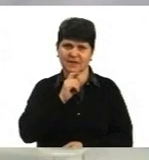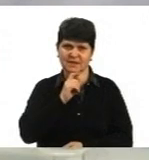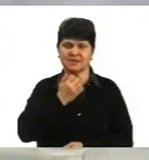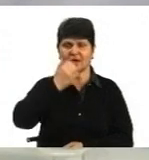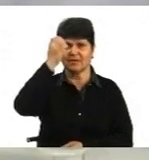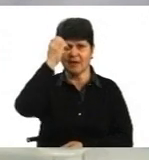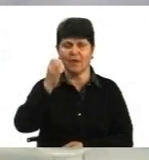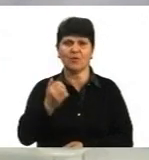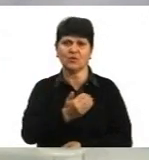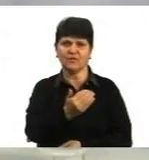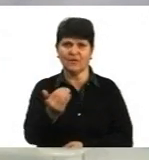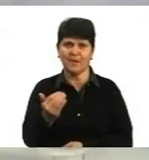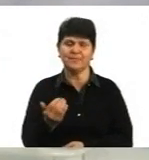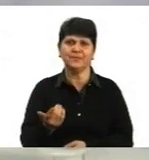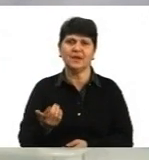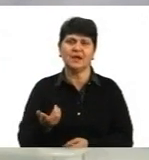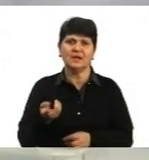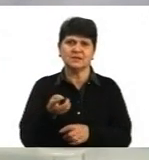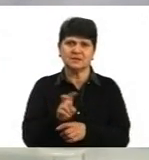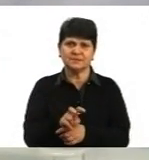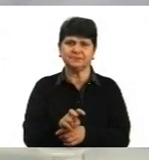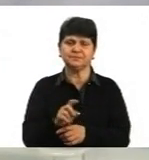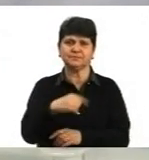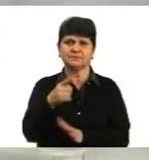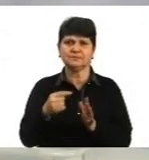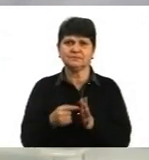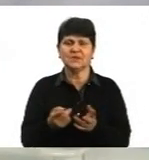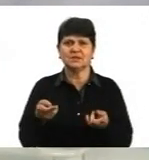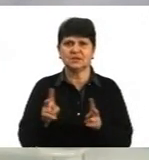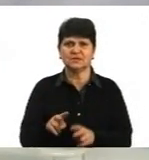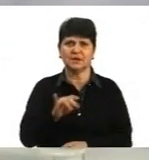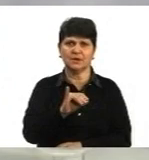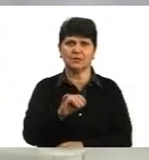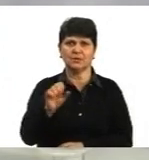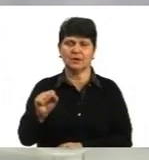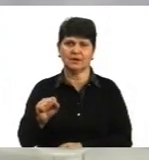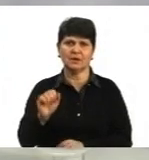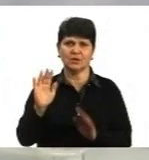до розмови, ставили запитання гостю в студії. Залишайтеся на Суспільному і до наступних зустрічей в ефірі.